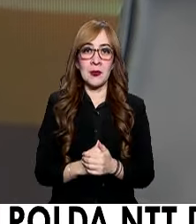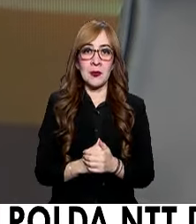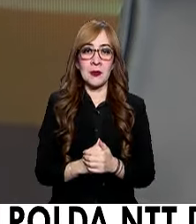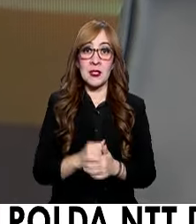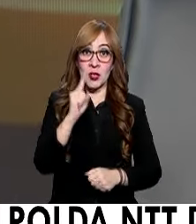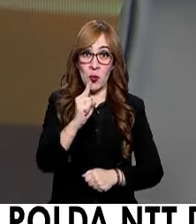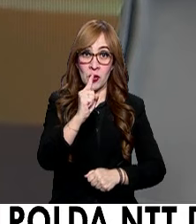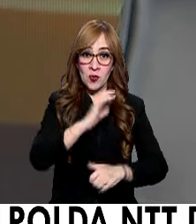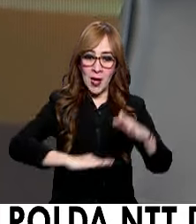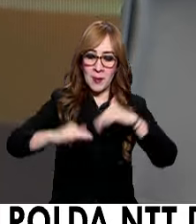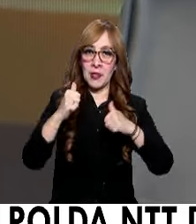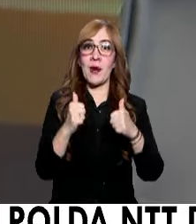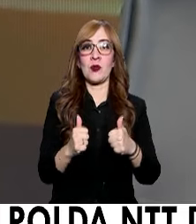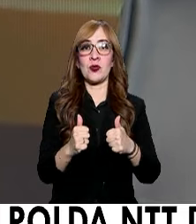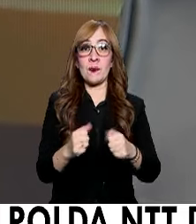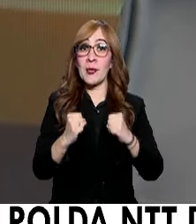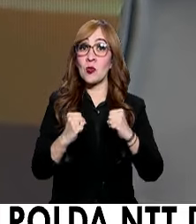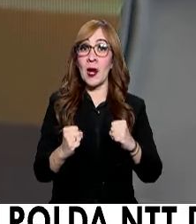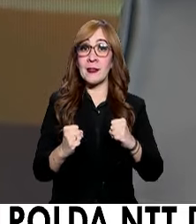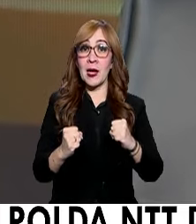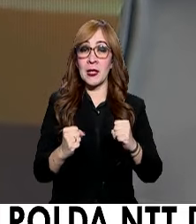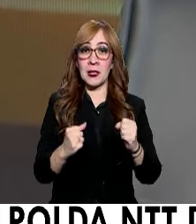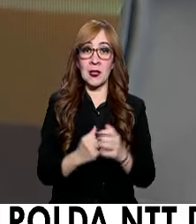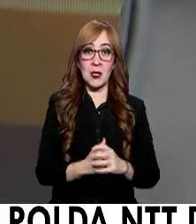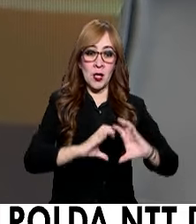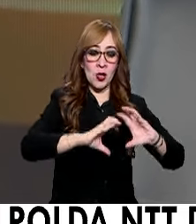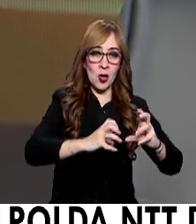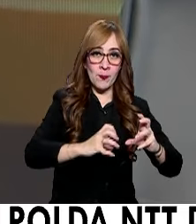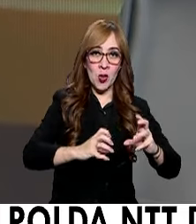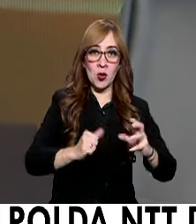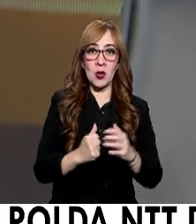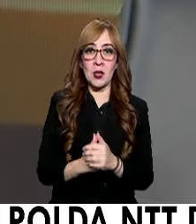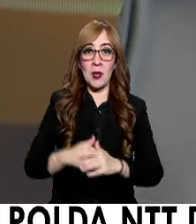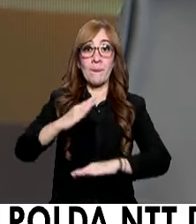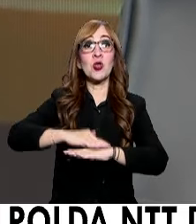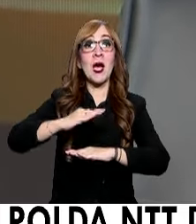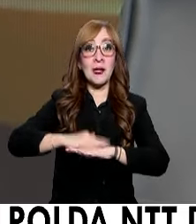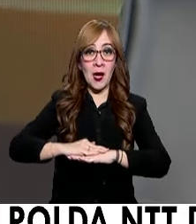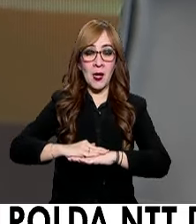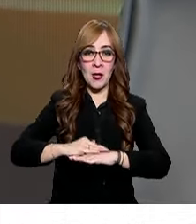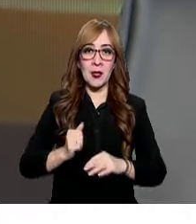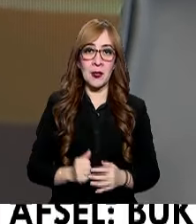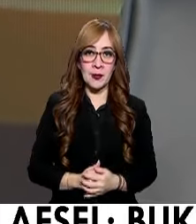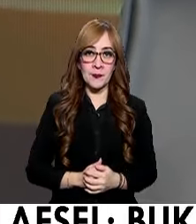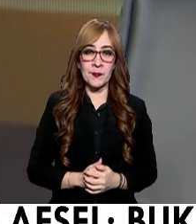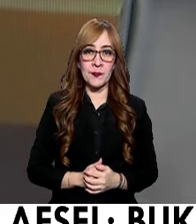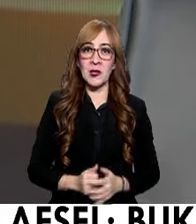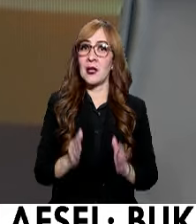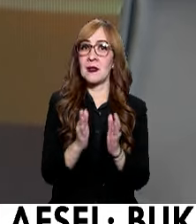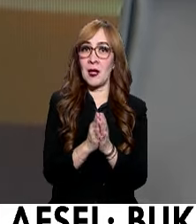penguatan dewan kesenian daerah untuk optimalisasi pelaku seni dan budaya